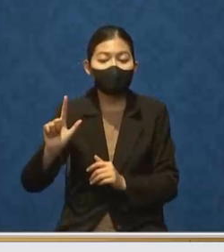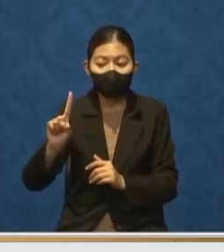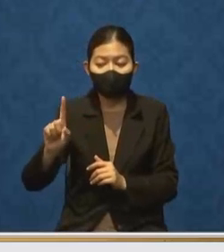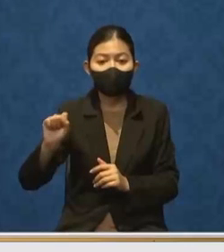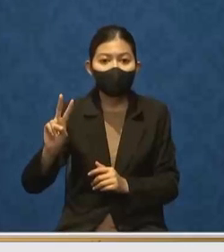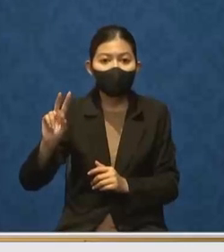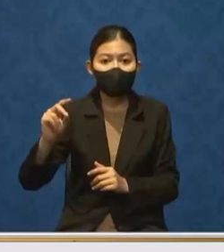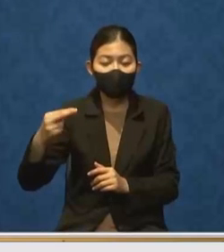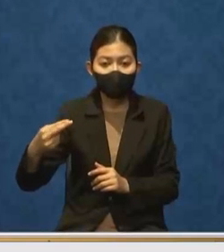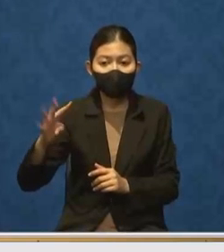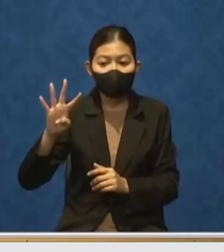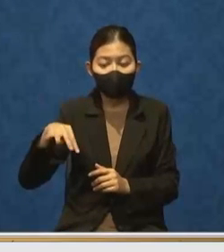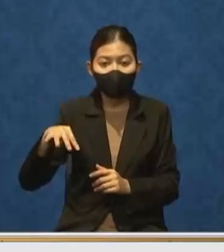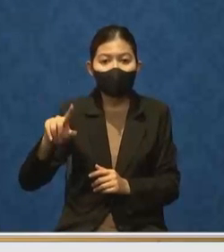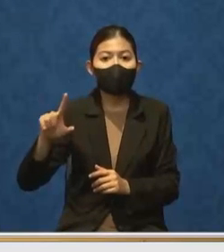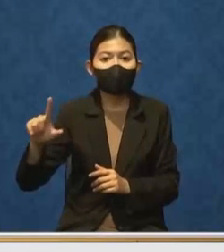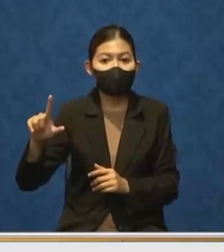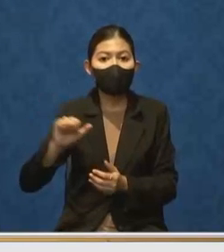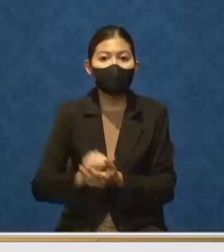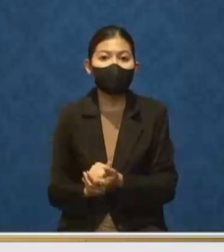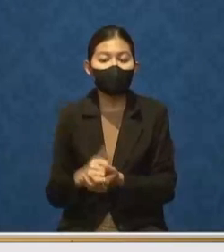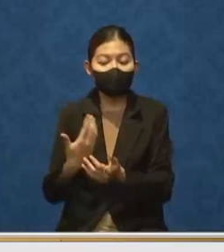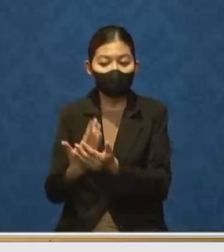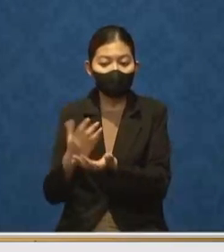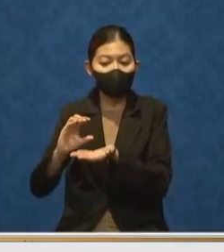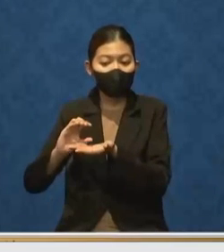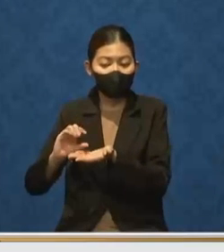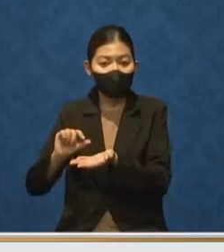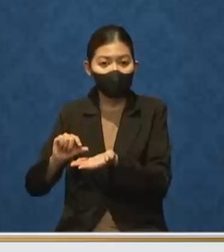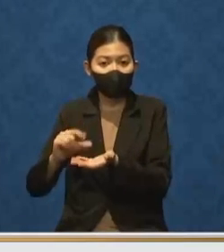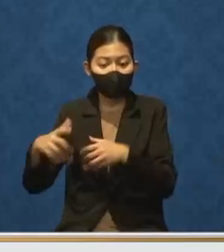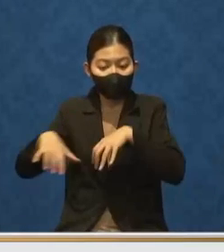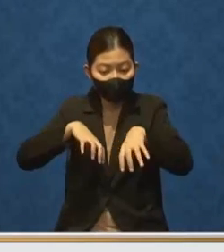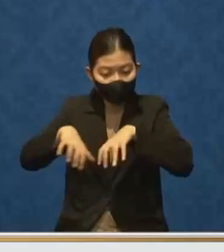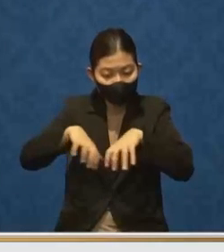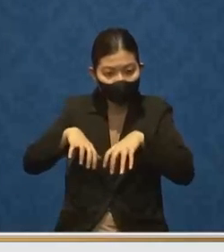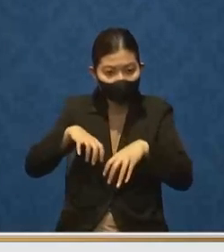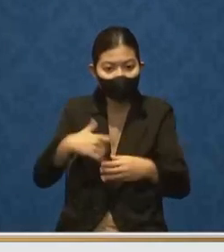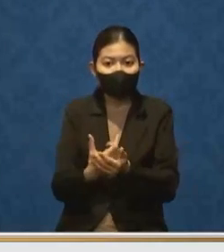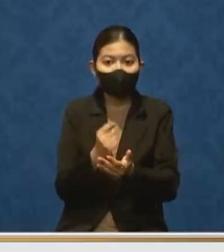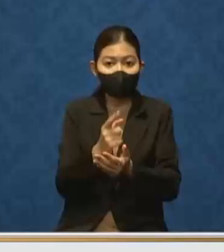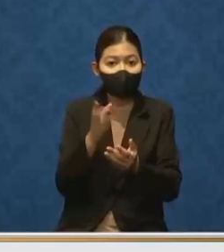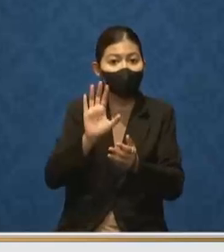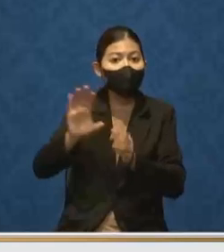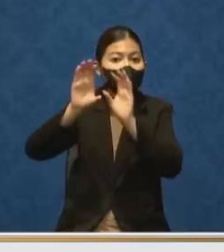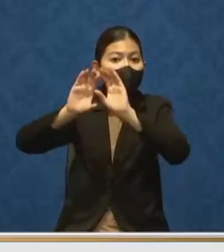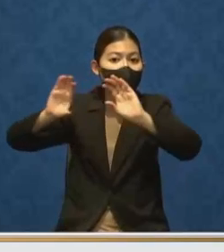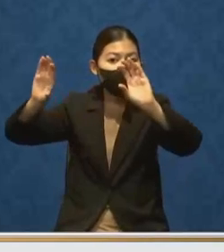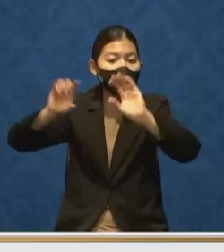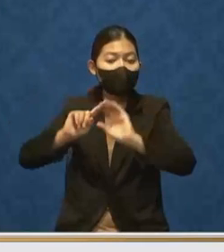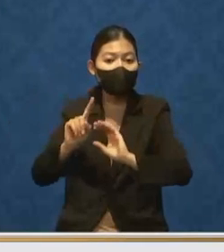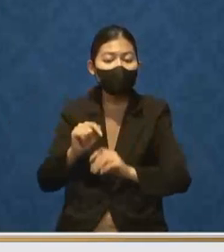124,100 ล้านบาทคงเหลือเป็นรายได้สุทธิที่สามารถนำมาจัดสรรเป็นรายจ่ายของรัฐบาลจำนวน